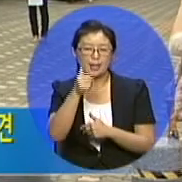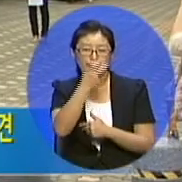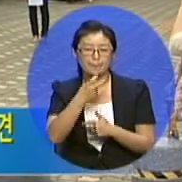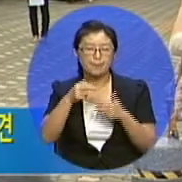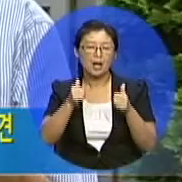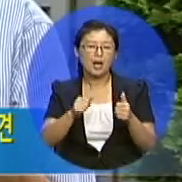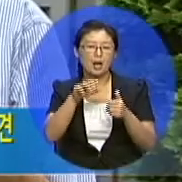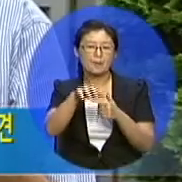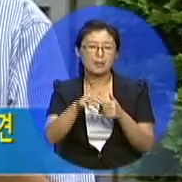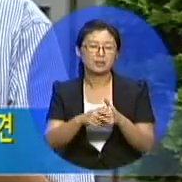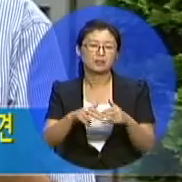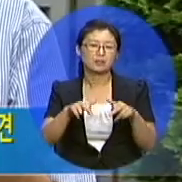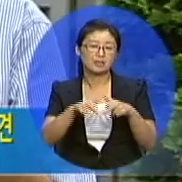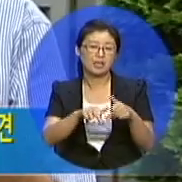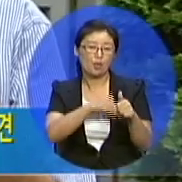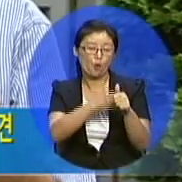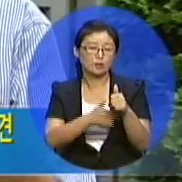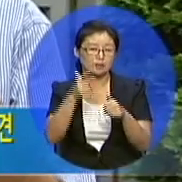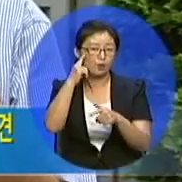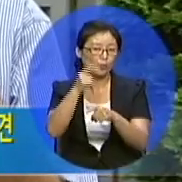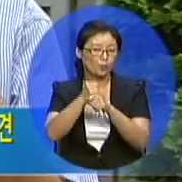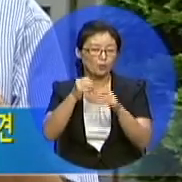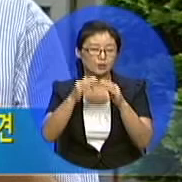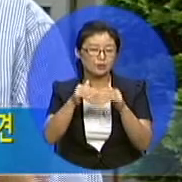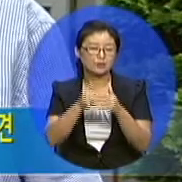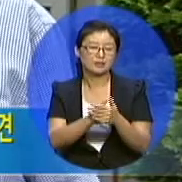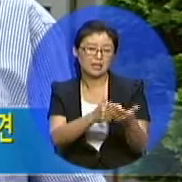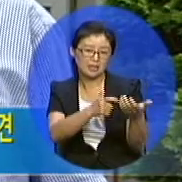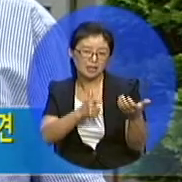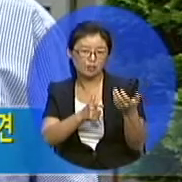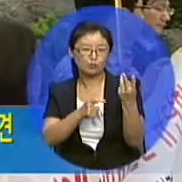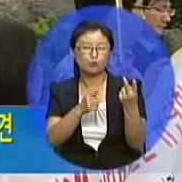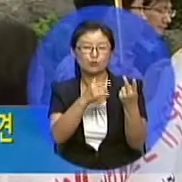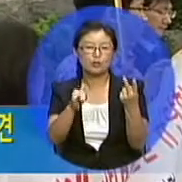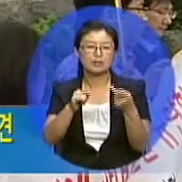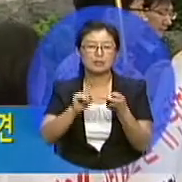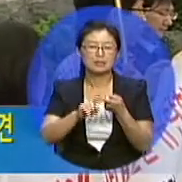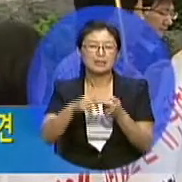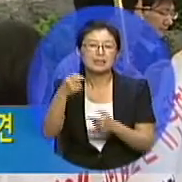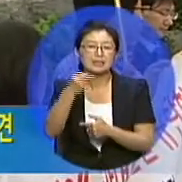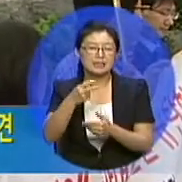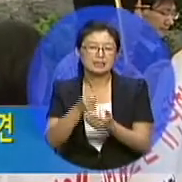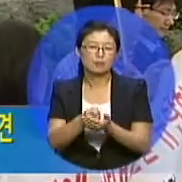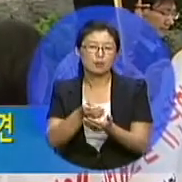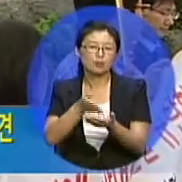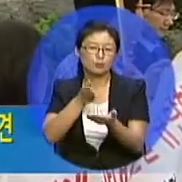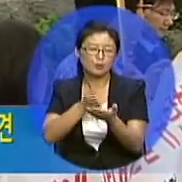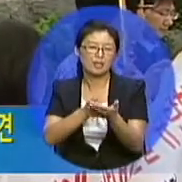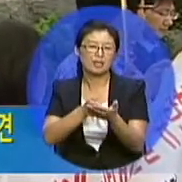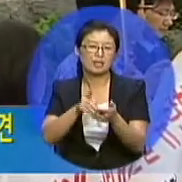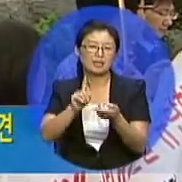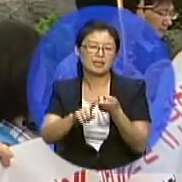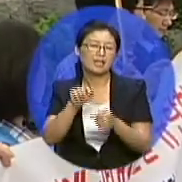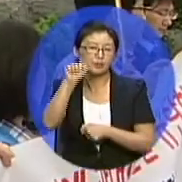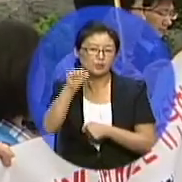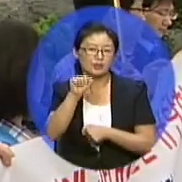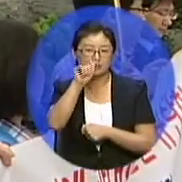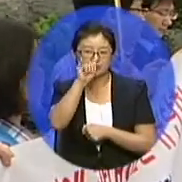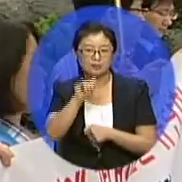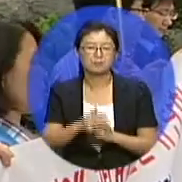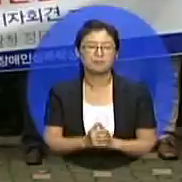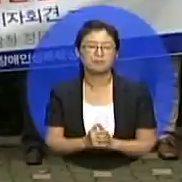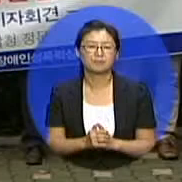장애우 권익문제연구소는 일명 사냥꾼과 두 여인 사건에 대한 제안곱장 제출 및 검찰 규탄 기자회견을